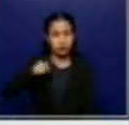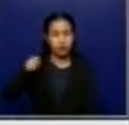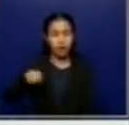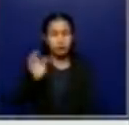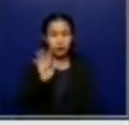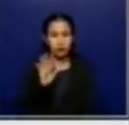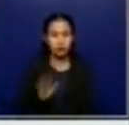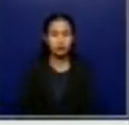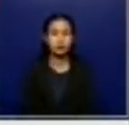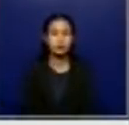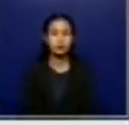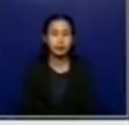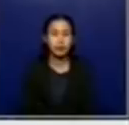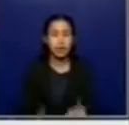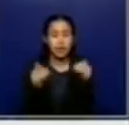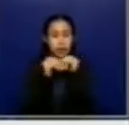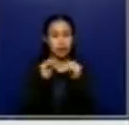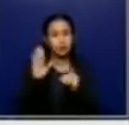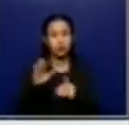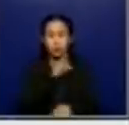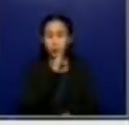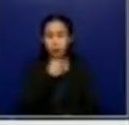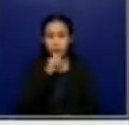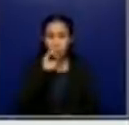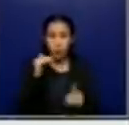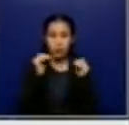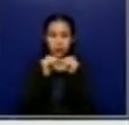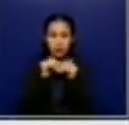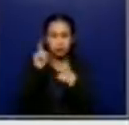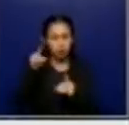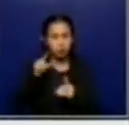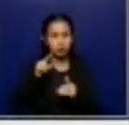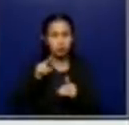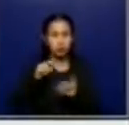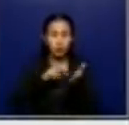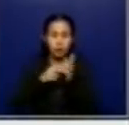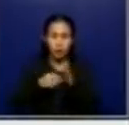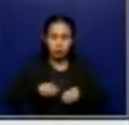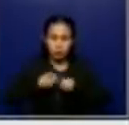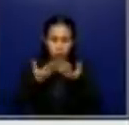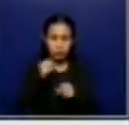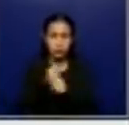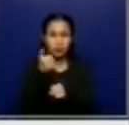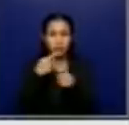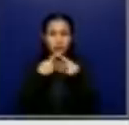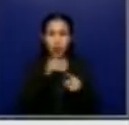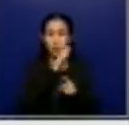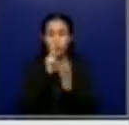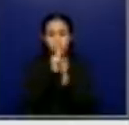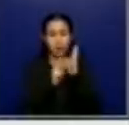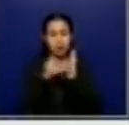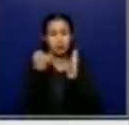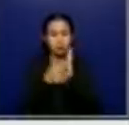ตามสิทธิเนี่ยเมื่อเขาอ้างว่าเป็นสิทธิ์เขามีสิทธิ์ที่แสดงออกแต่ถ้าทำผิดกฎหมายไปละเมิดใ